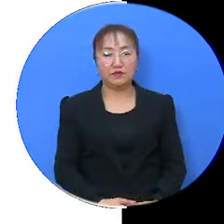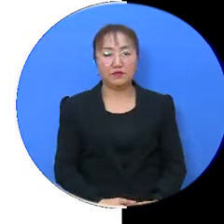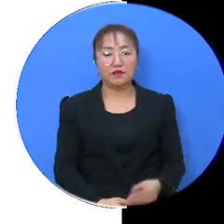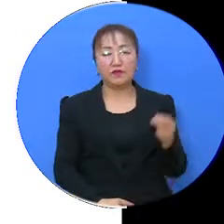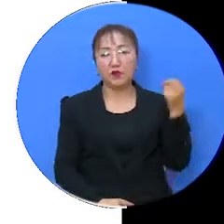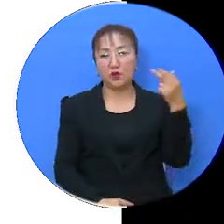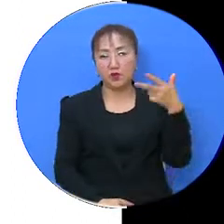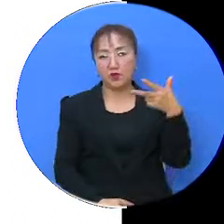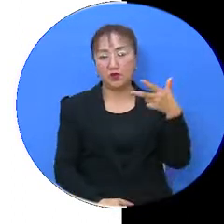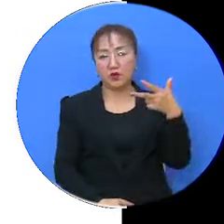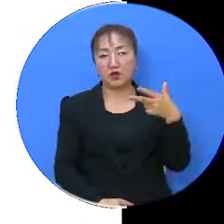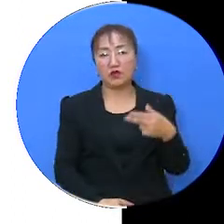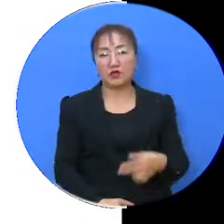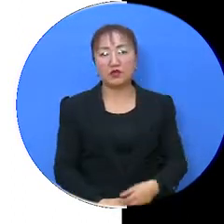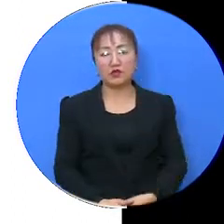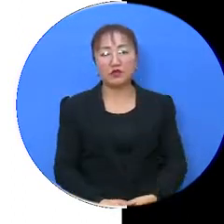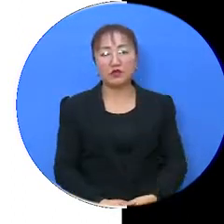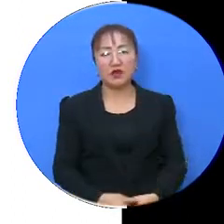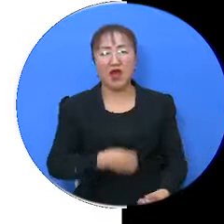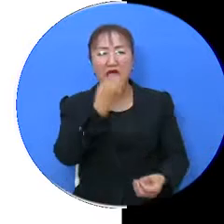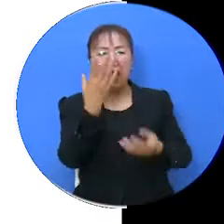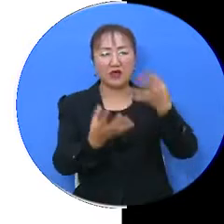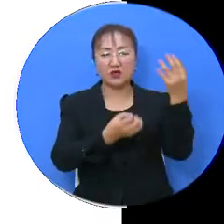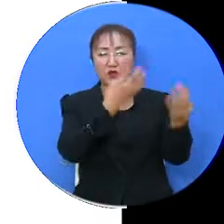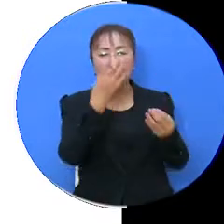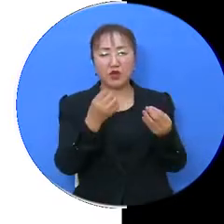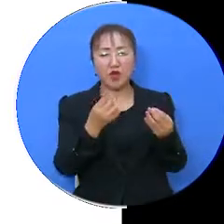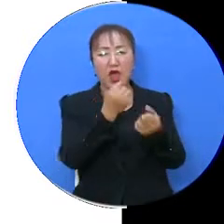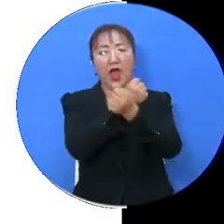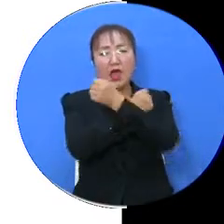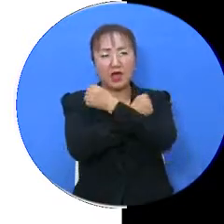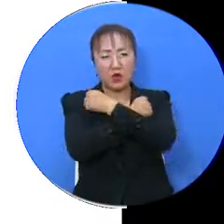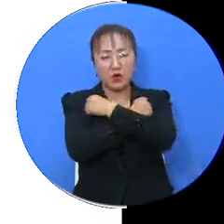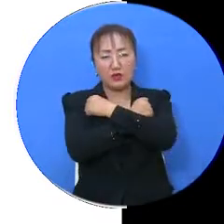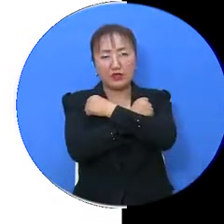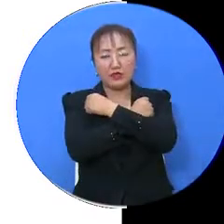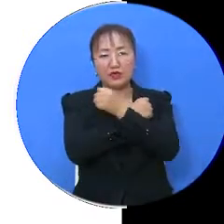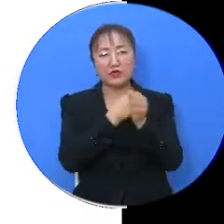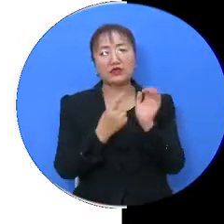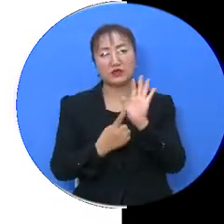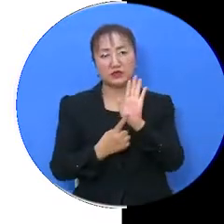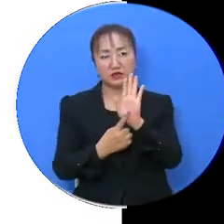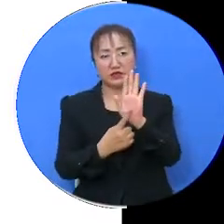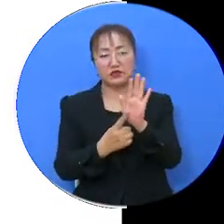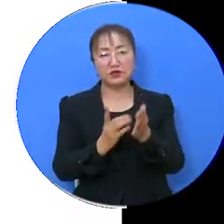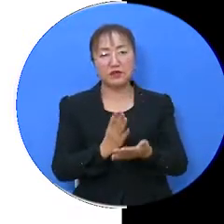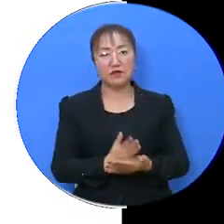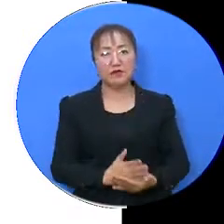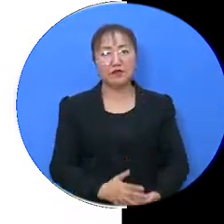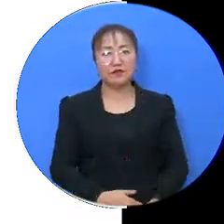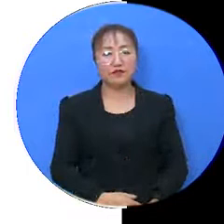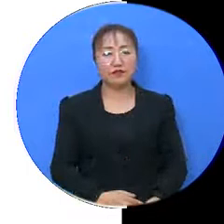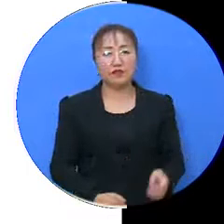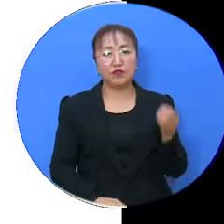А 3 дугаар зурганд маань гал төмрийн аюултай байдлыг харуулсан байна тийм ээ.